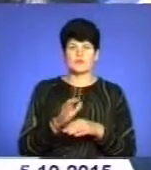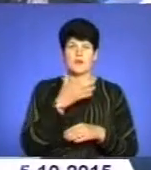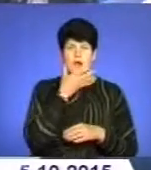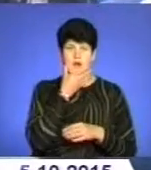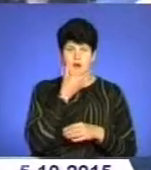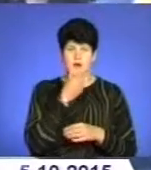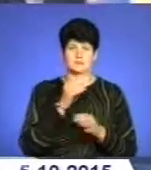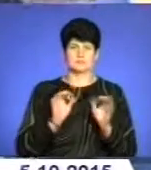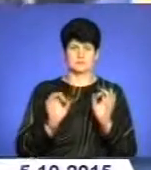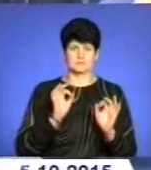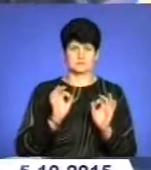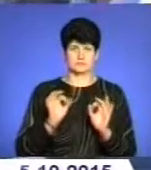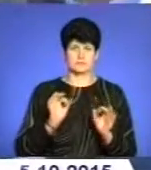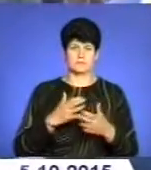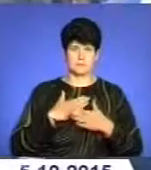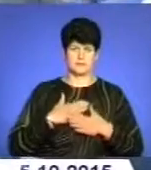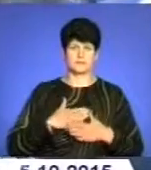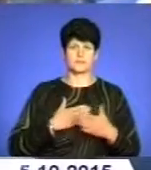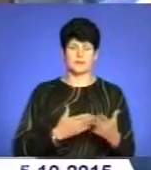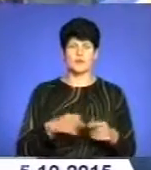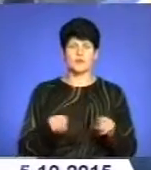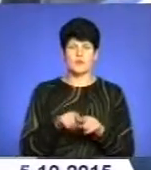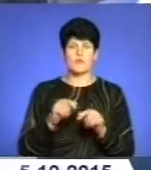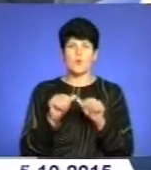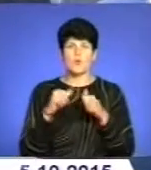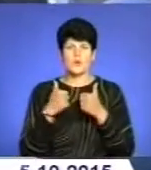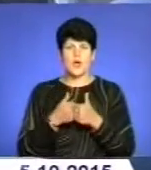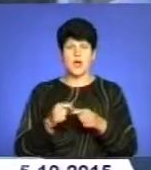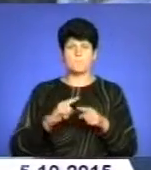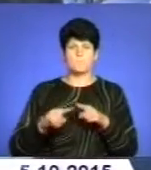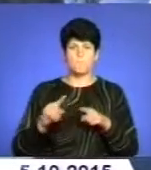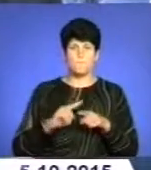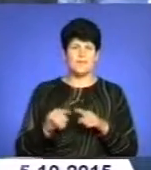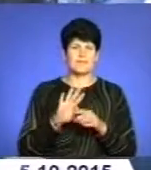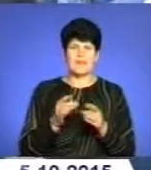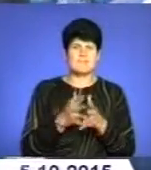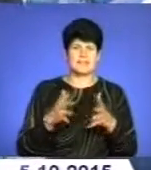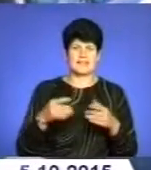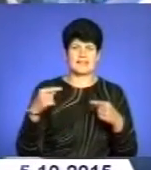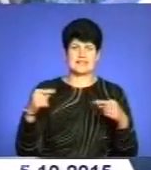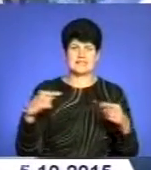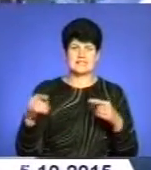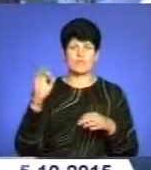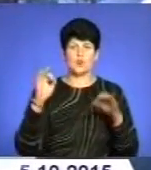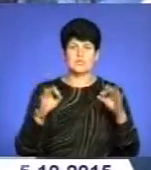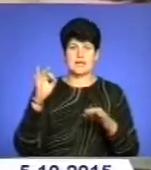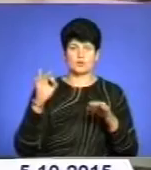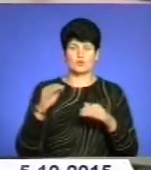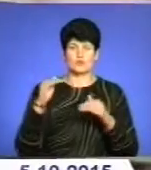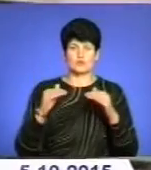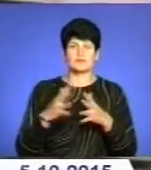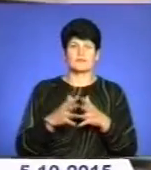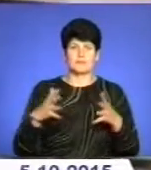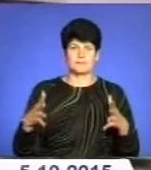нормальна, так що воно приємне. Так само буряк, морква, невелика різниця, але в процентному відношенні вона велика.